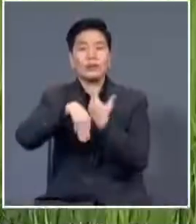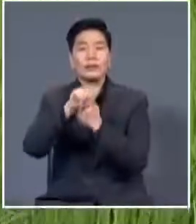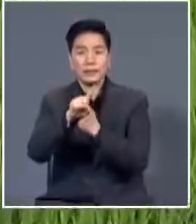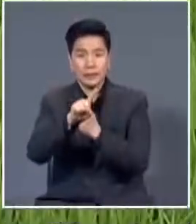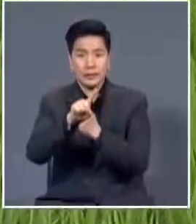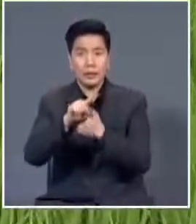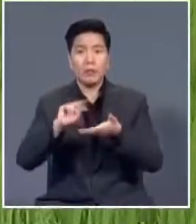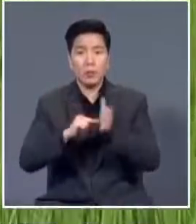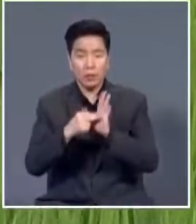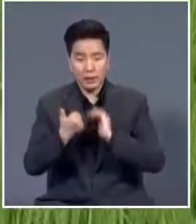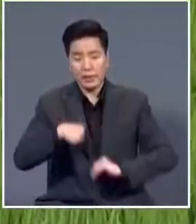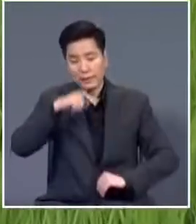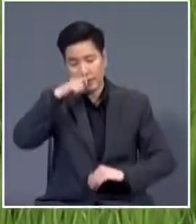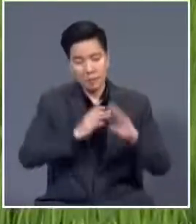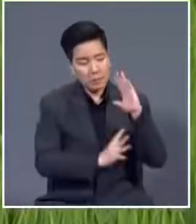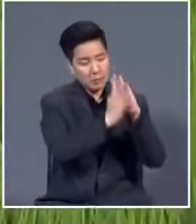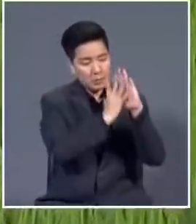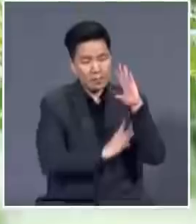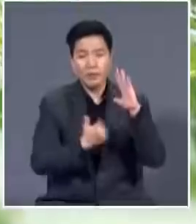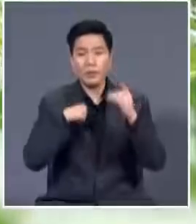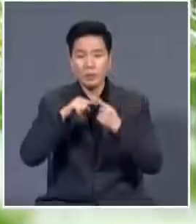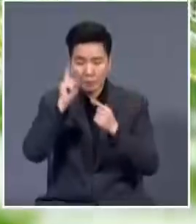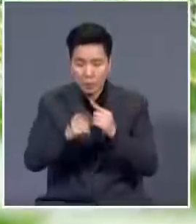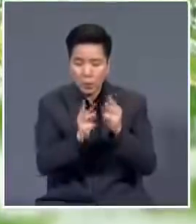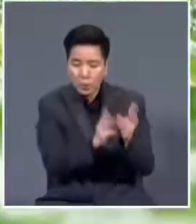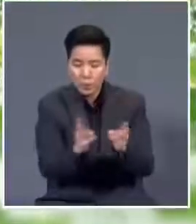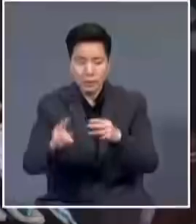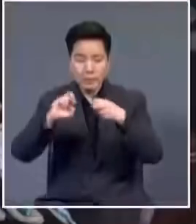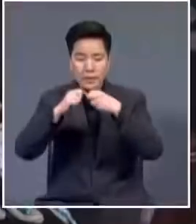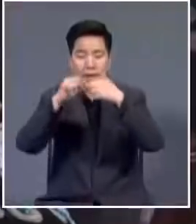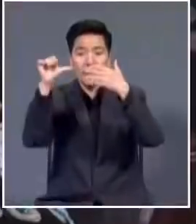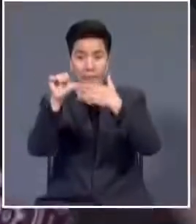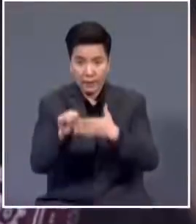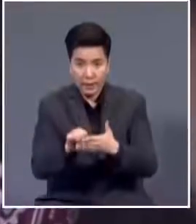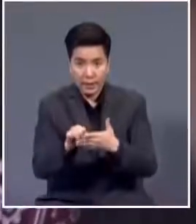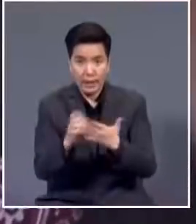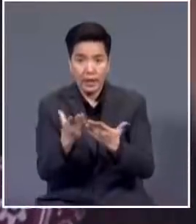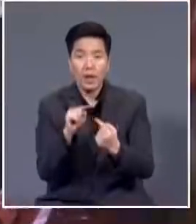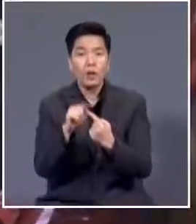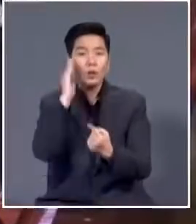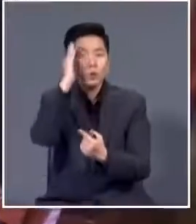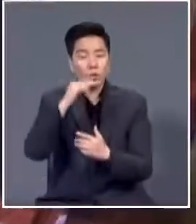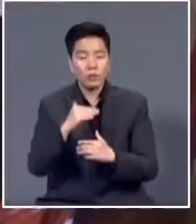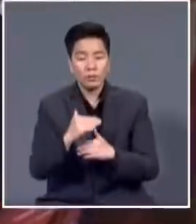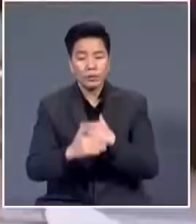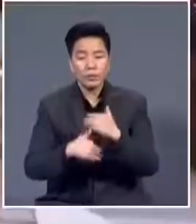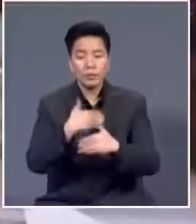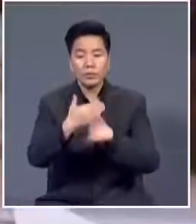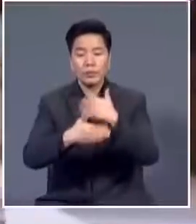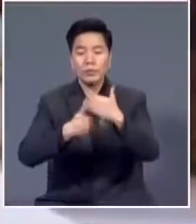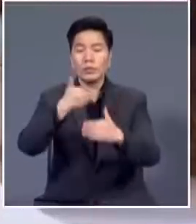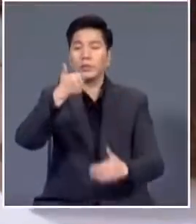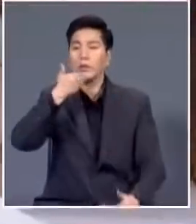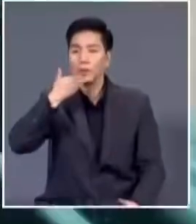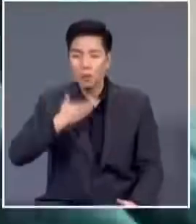เพราะอยู่ในประเทศของเราเองนะครับอันจะเป็นแนวทางในการแก้ปัญหาไปสู่การพัฒนาอย่างยั่งยืนนะครับตอบส